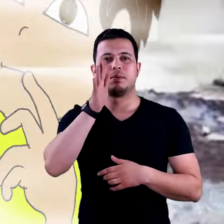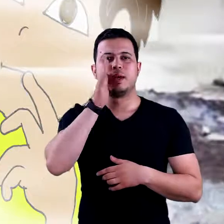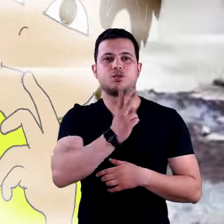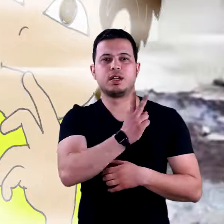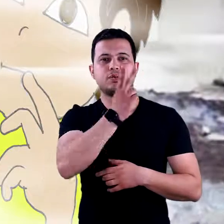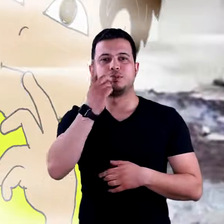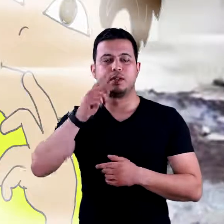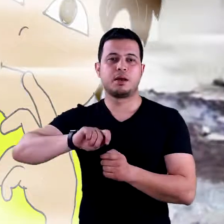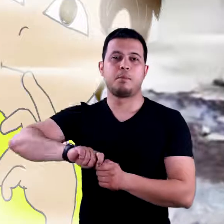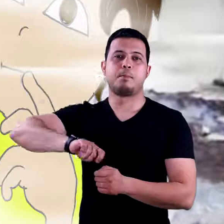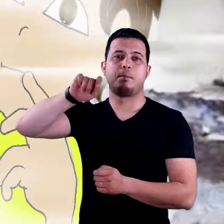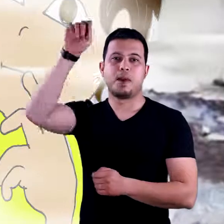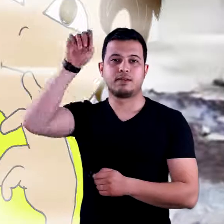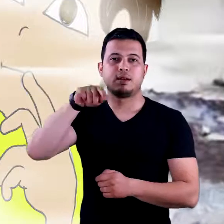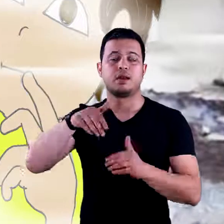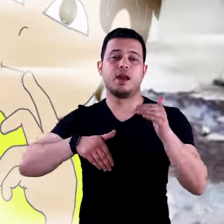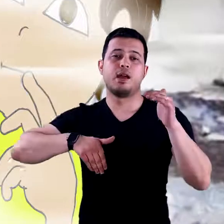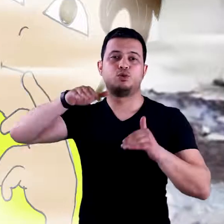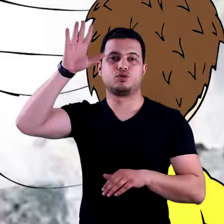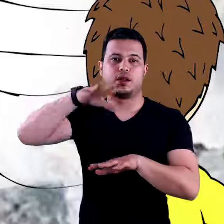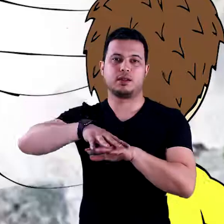2571 metreyle Ege bölgesinin en yüksek dağı.